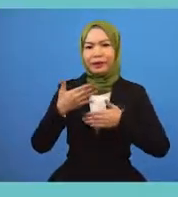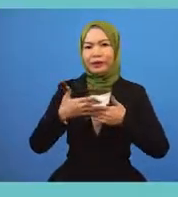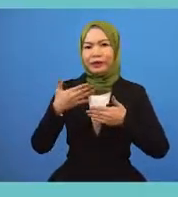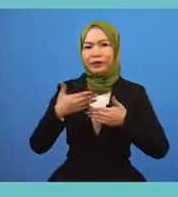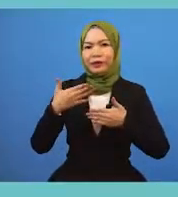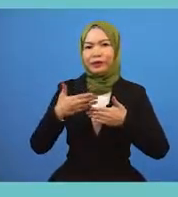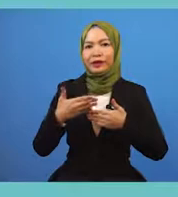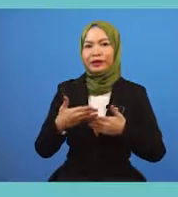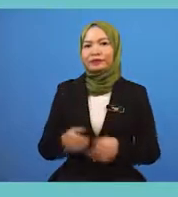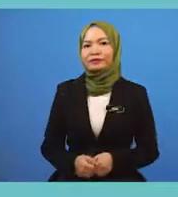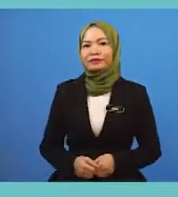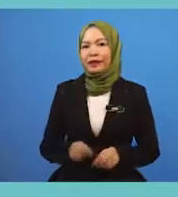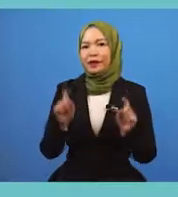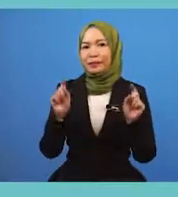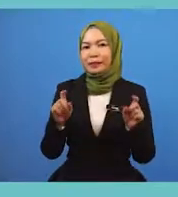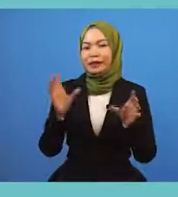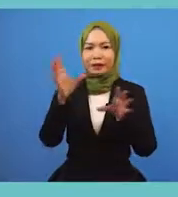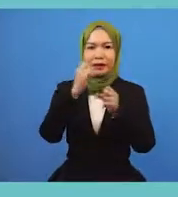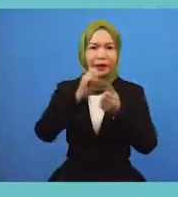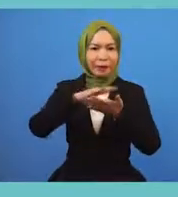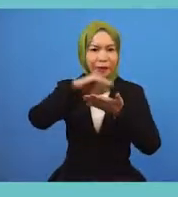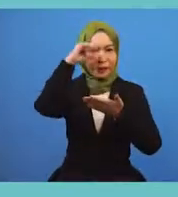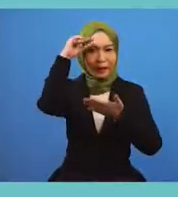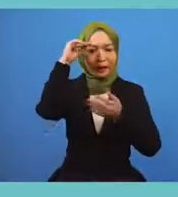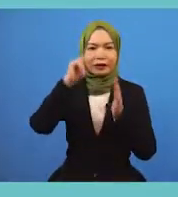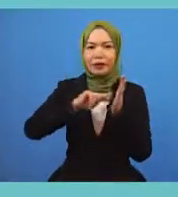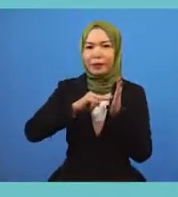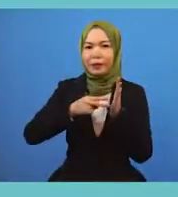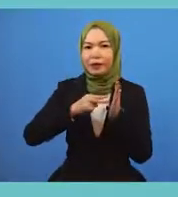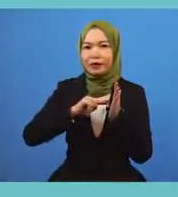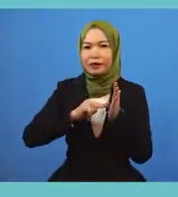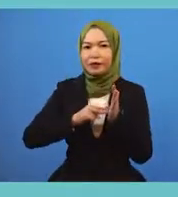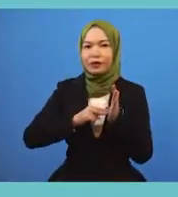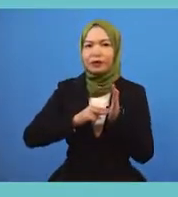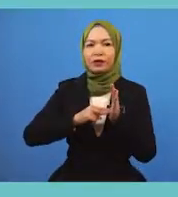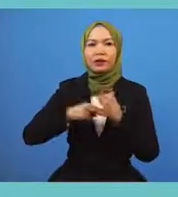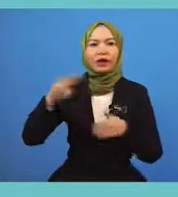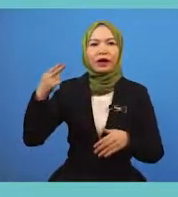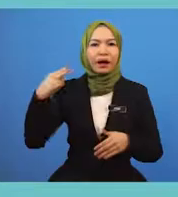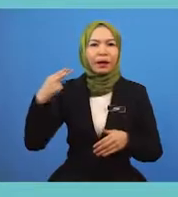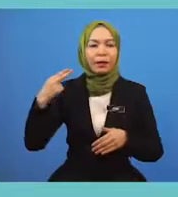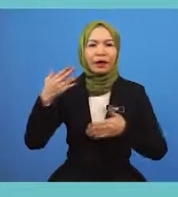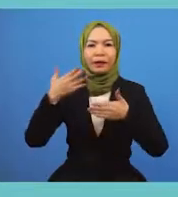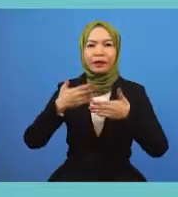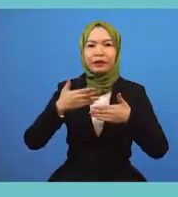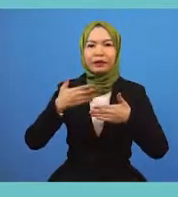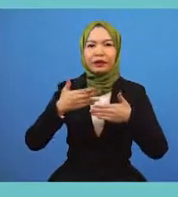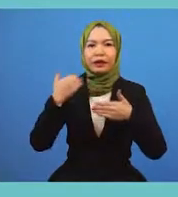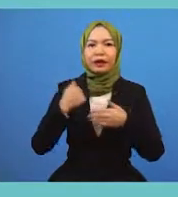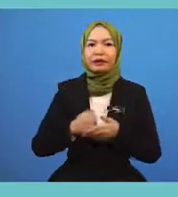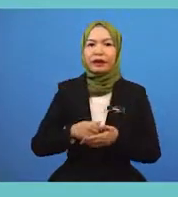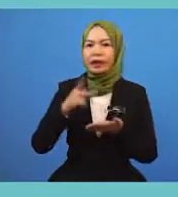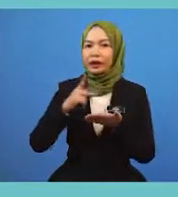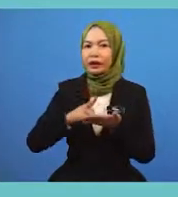yang pertama, menyatakan maksud haba penutralan. Kedua, mengira